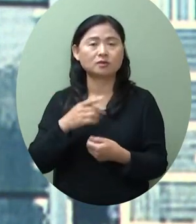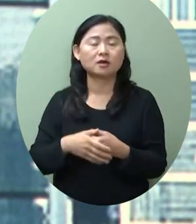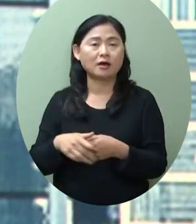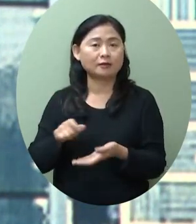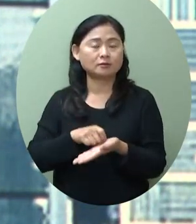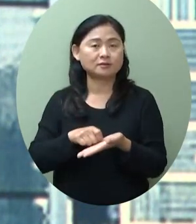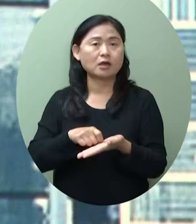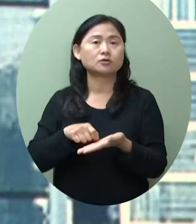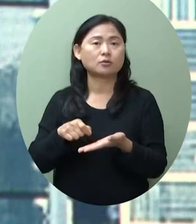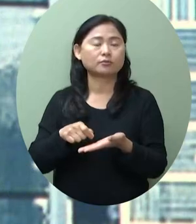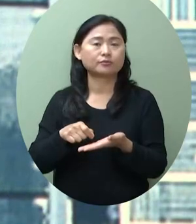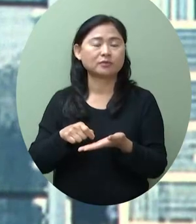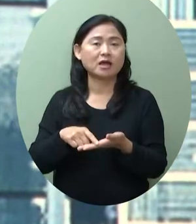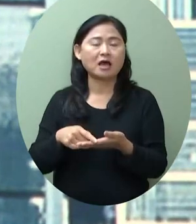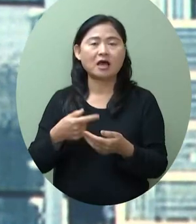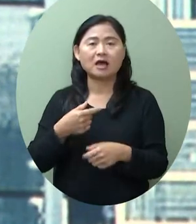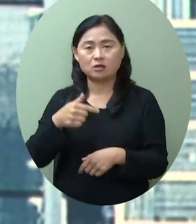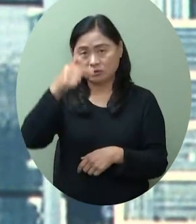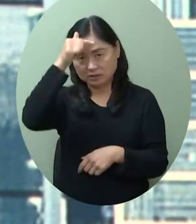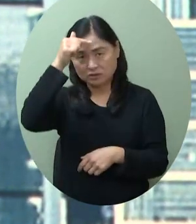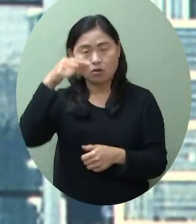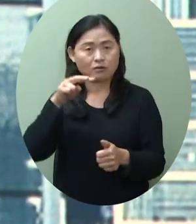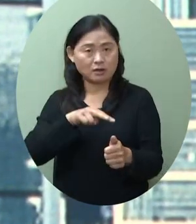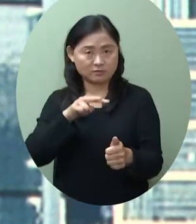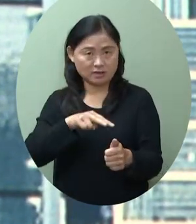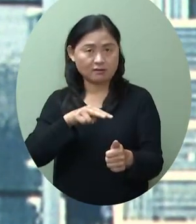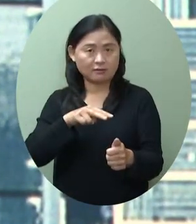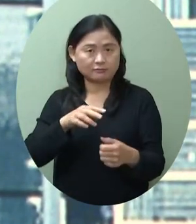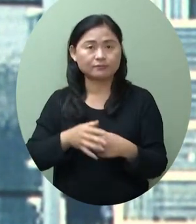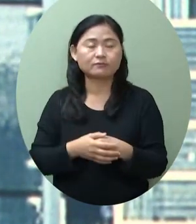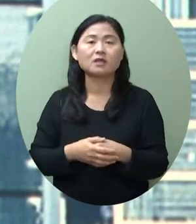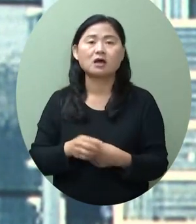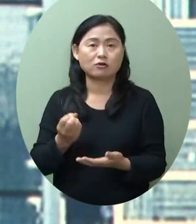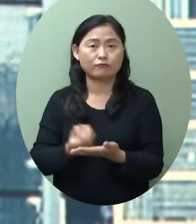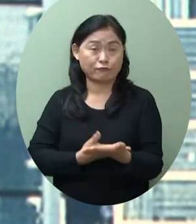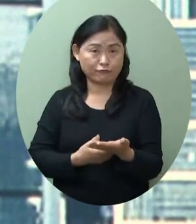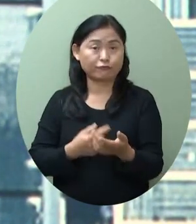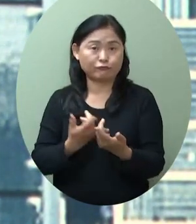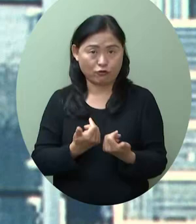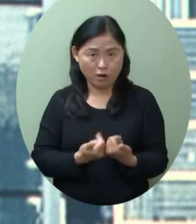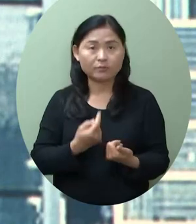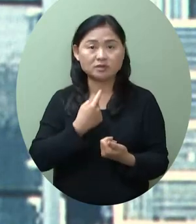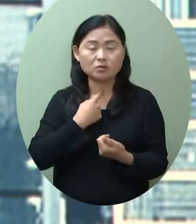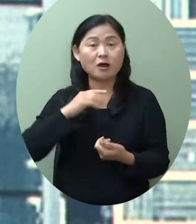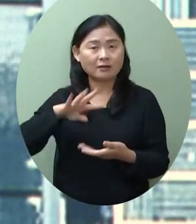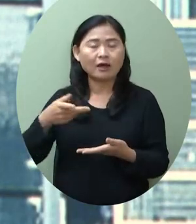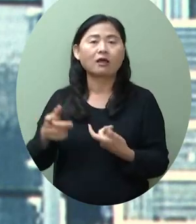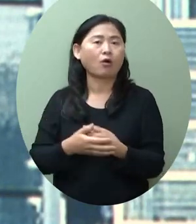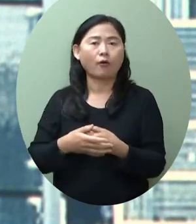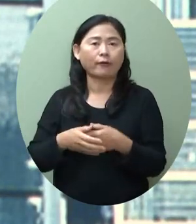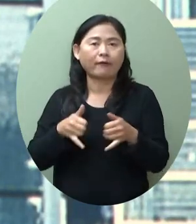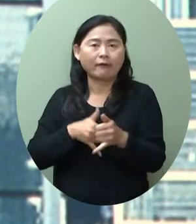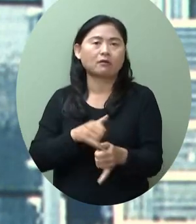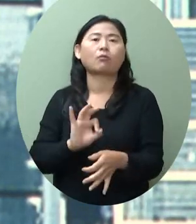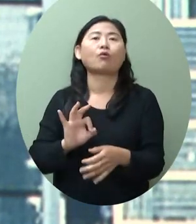佢要接受呢個嘅醫學嘅監察，要符合一啲嘅要求，但係咧就佢冇符合到啦嚇，咁